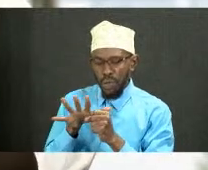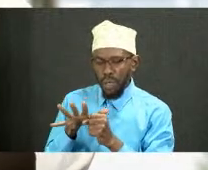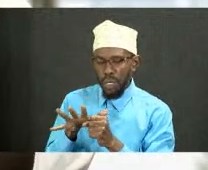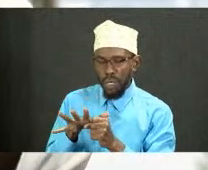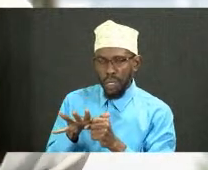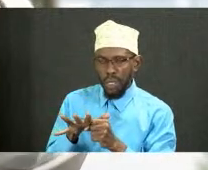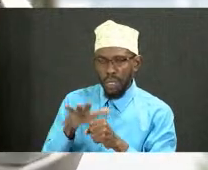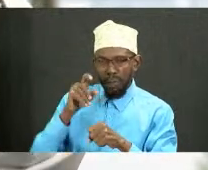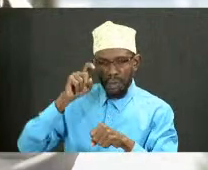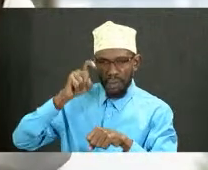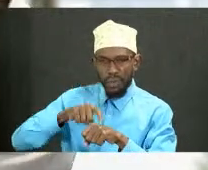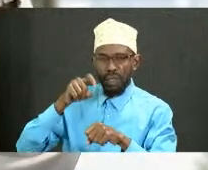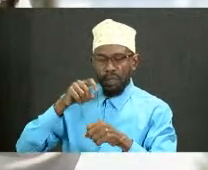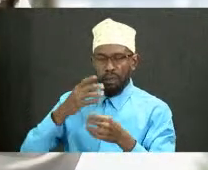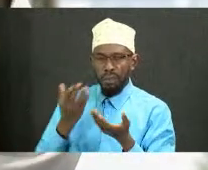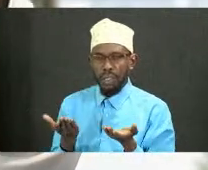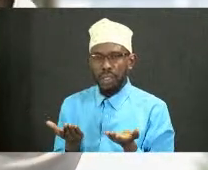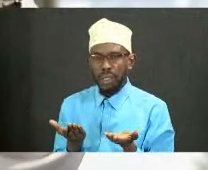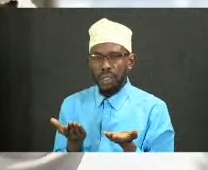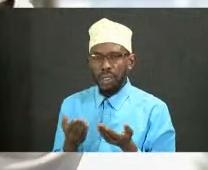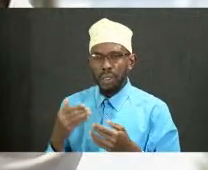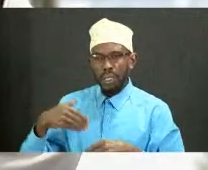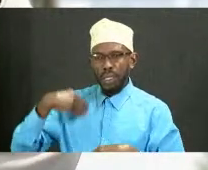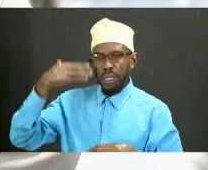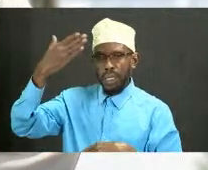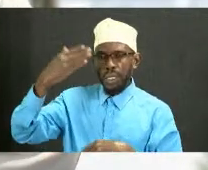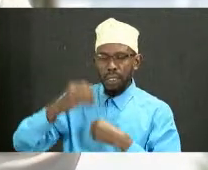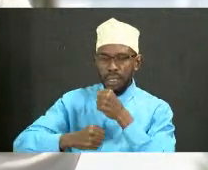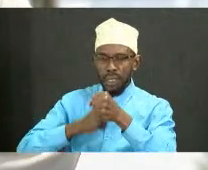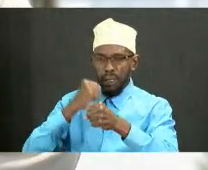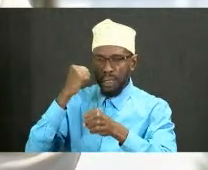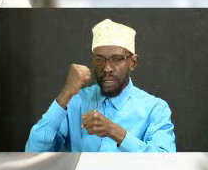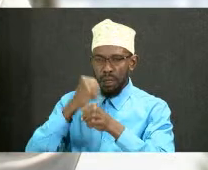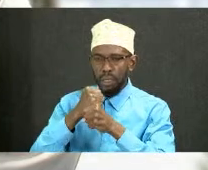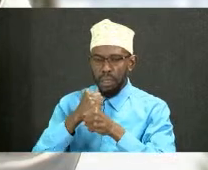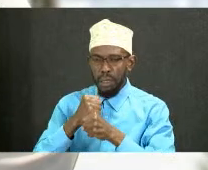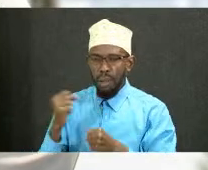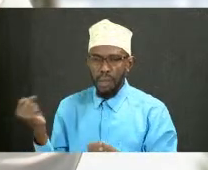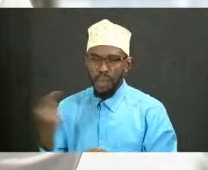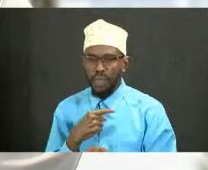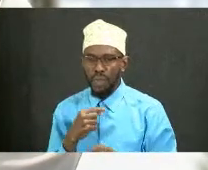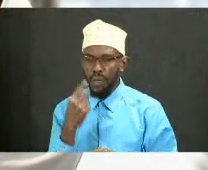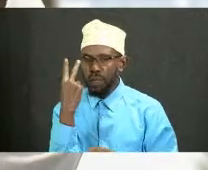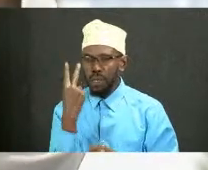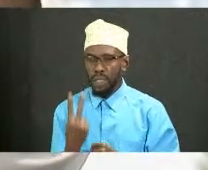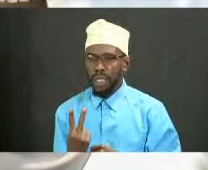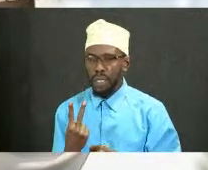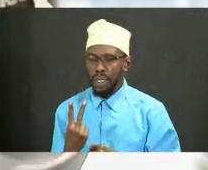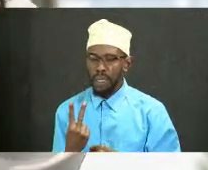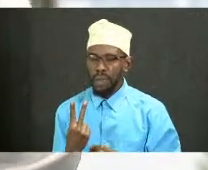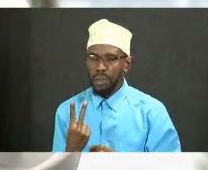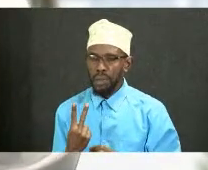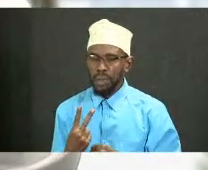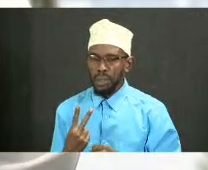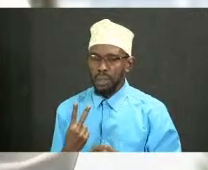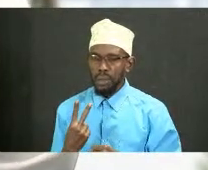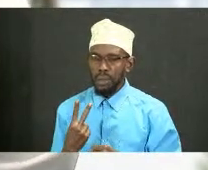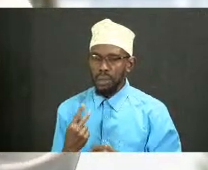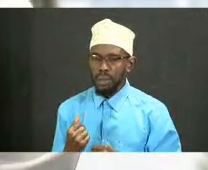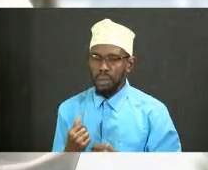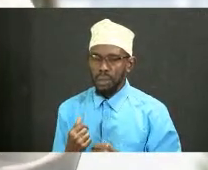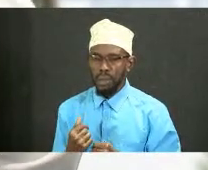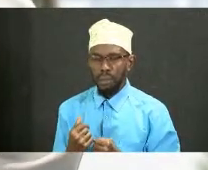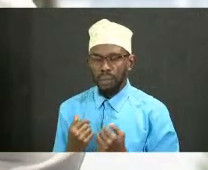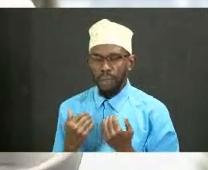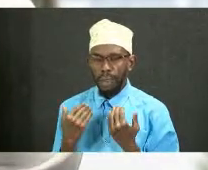corona litaweza kudhibitiwa mwaka ujao mwezi wa February ndio litaweza kuwa limedhibitiwa